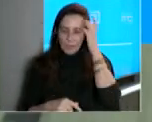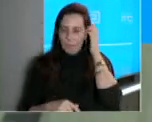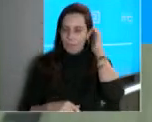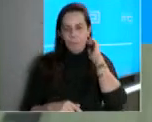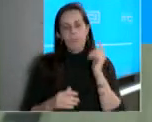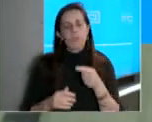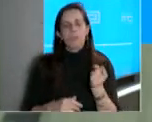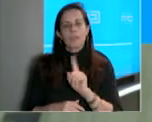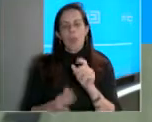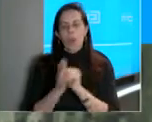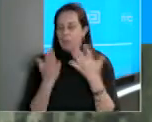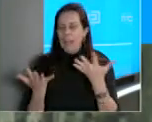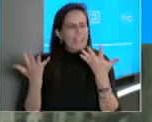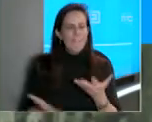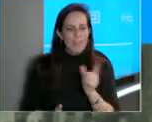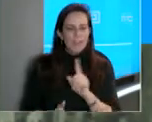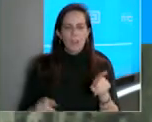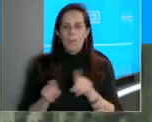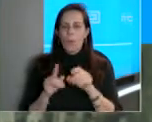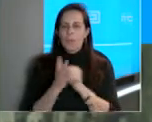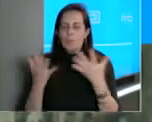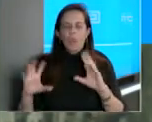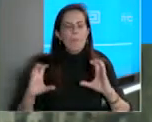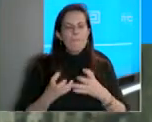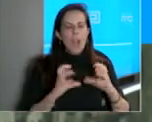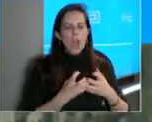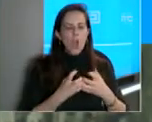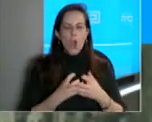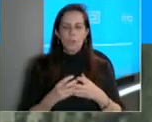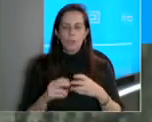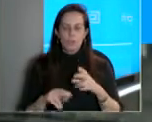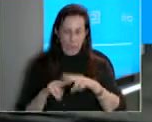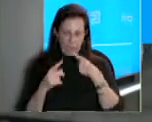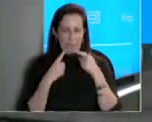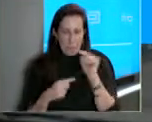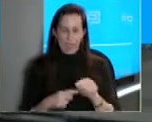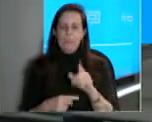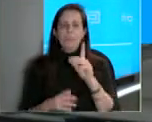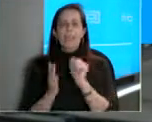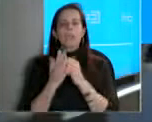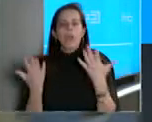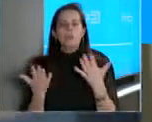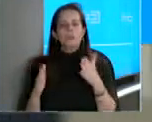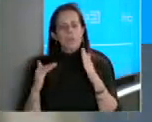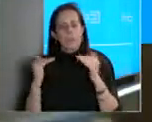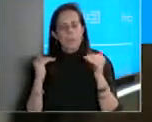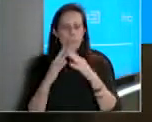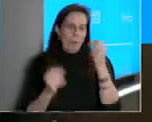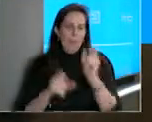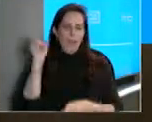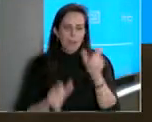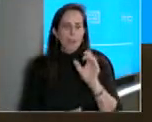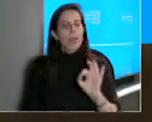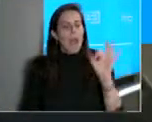כן, כי זה לא היה עיתון כבד מדי, כמו העיתונים המפלגתיים, שאולי תכף נדבר עליהם. זה היה עיתון שפנה לקהל רחב, אבל